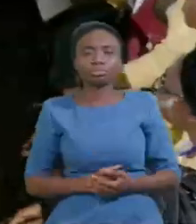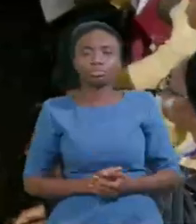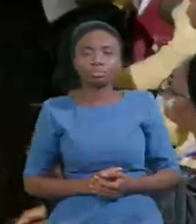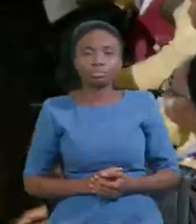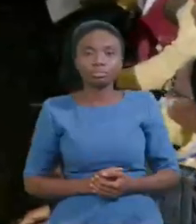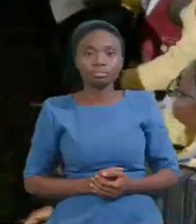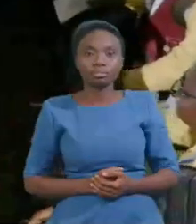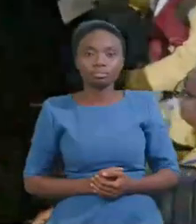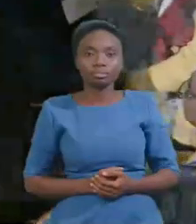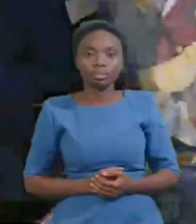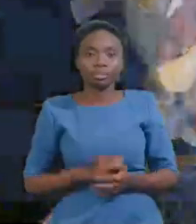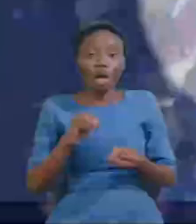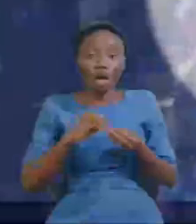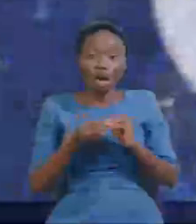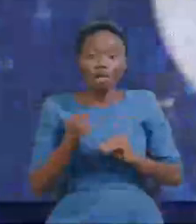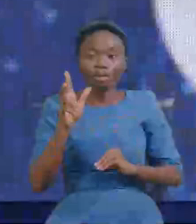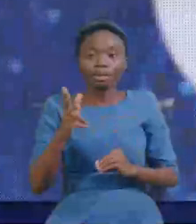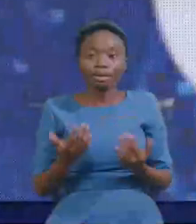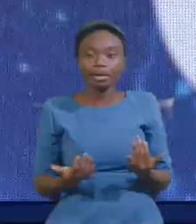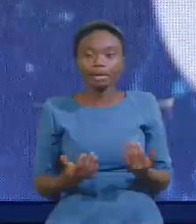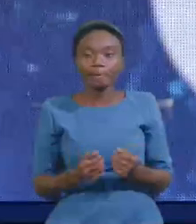Et ce soir, ça va t'arriver.